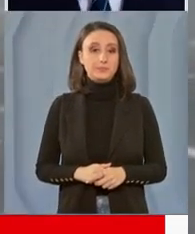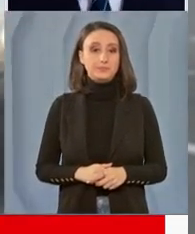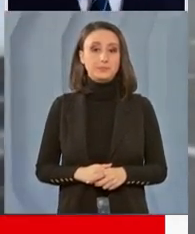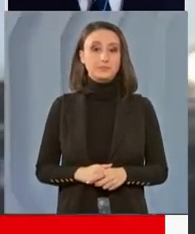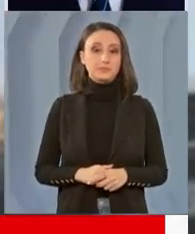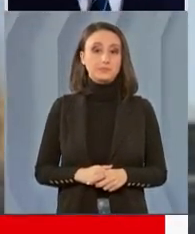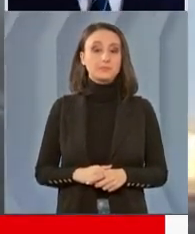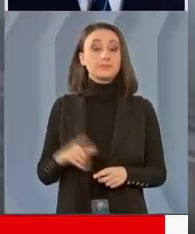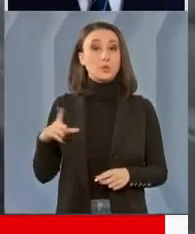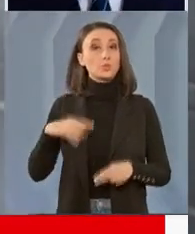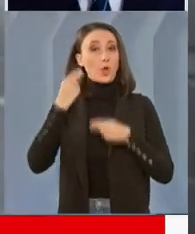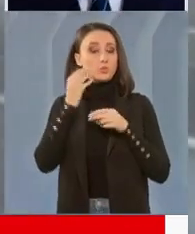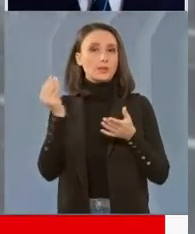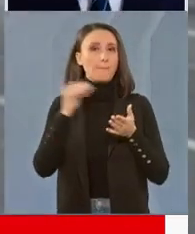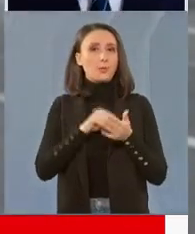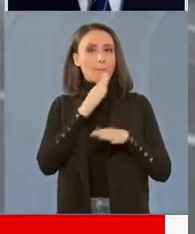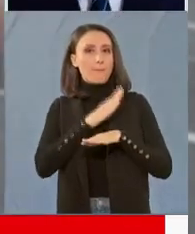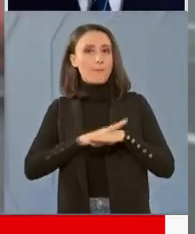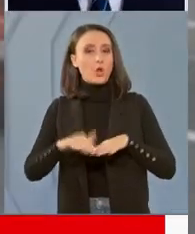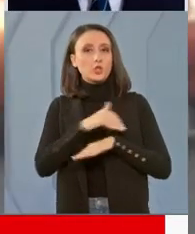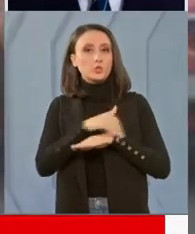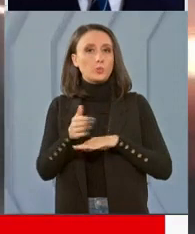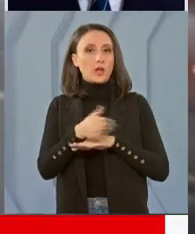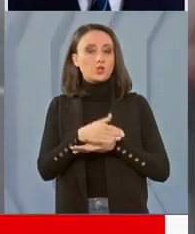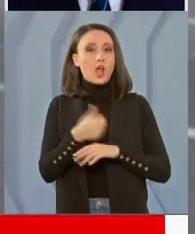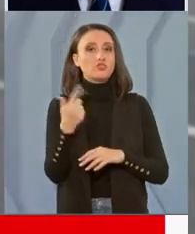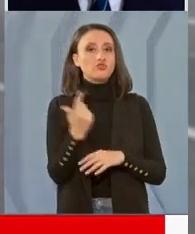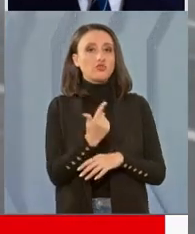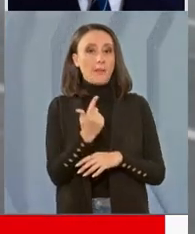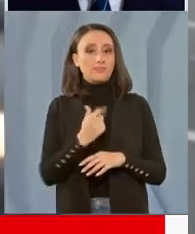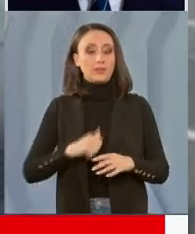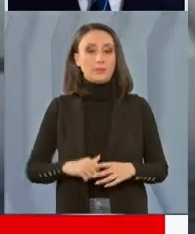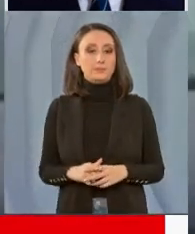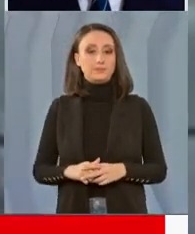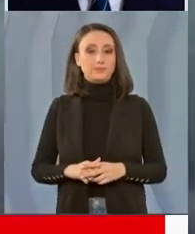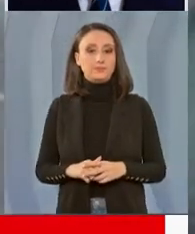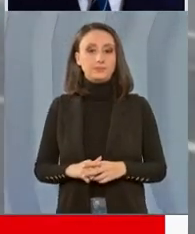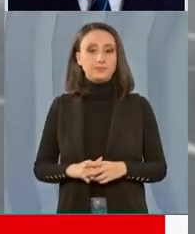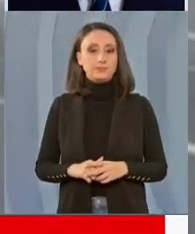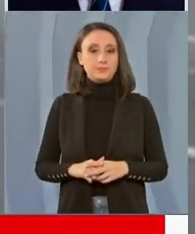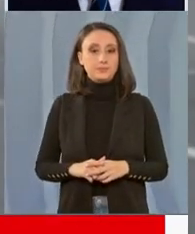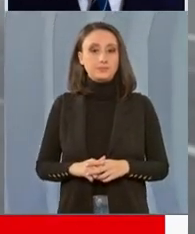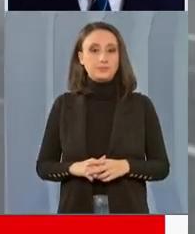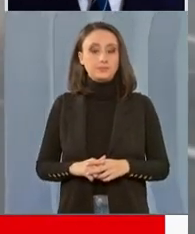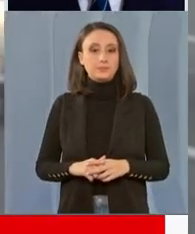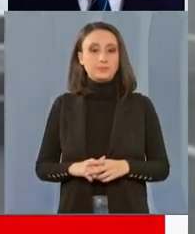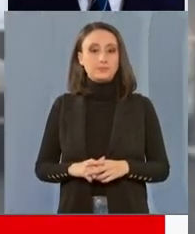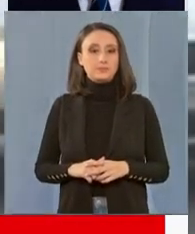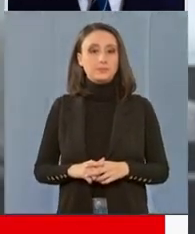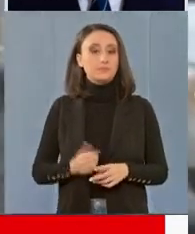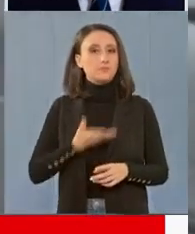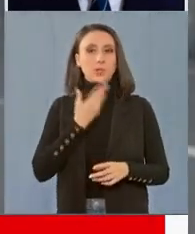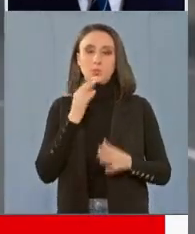Sunt semnalate depuneri de polei pe drumul național 7 în localitatea Șibot, în județul Alba, însă nu